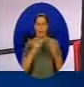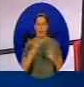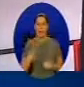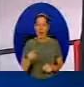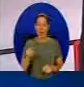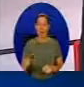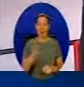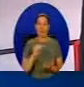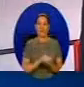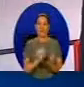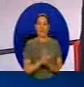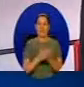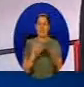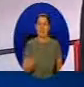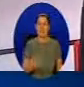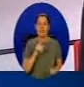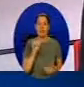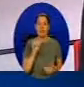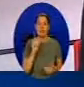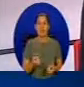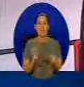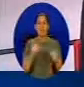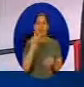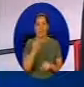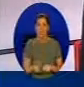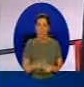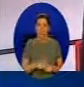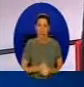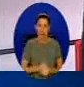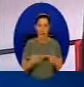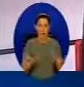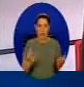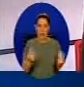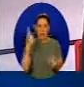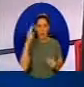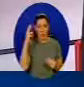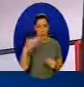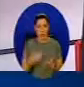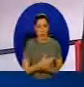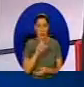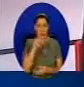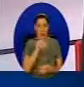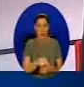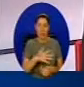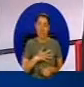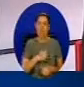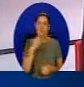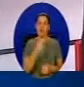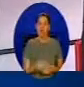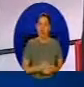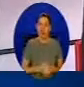ספר שנקרא מוצא האדם, אין בה הרבה רעיונות מאוד מאוד חדשים, אבל שם הוא מעיז להגיד, הוא לא אומר שהאדם מוצאו